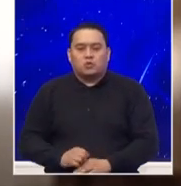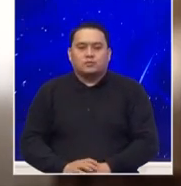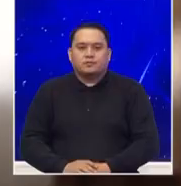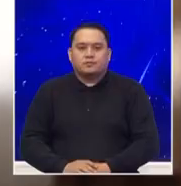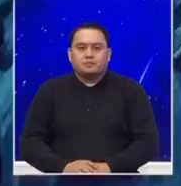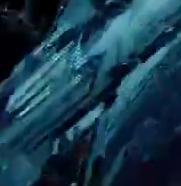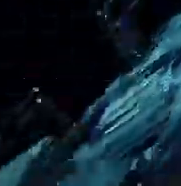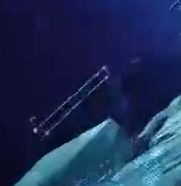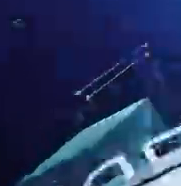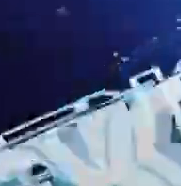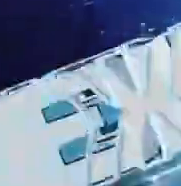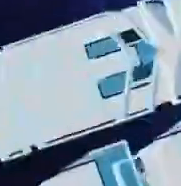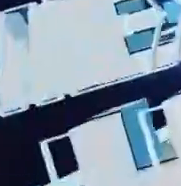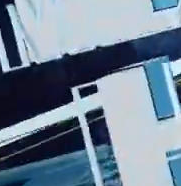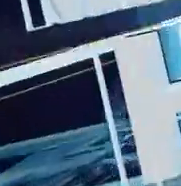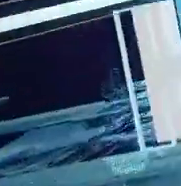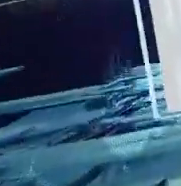из нас.